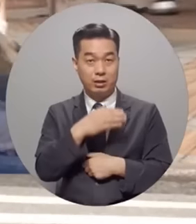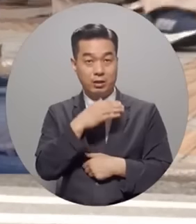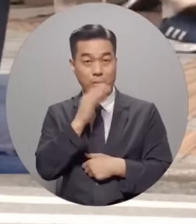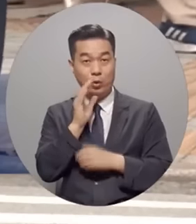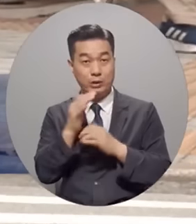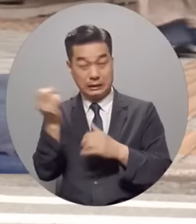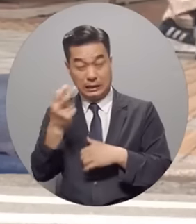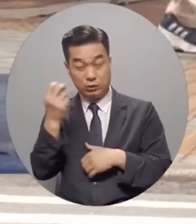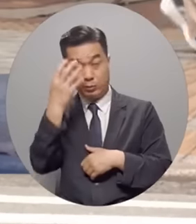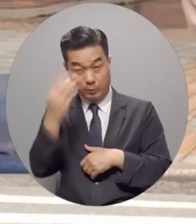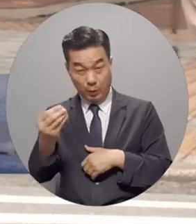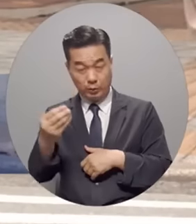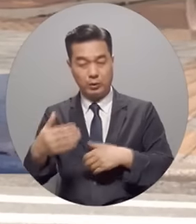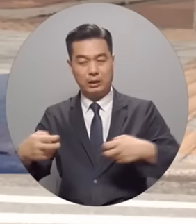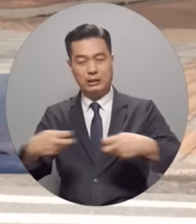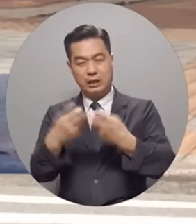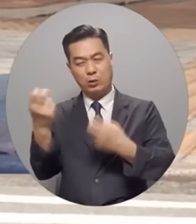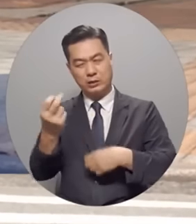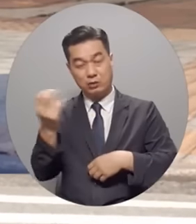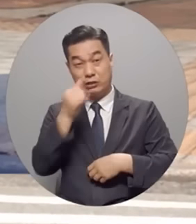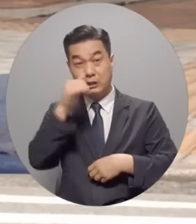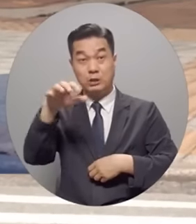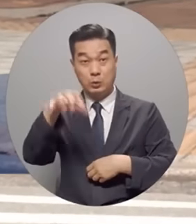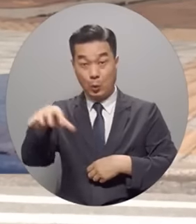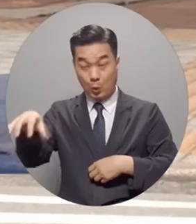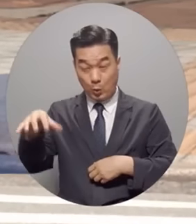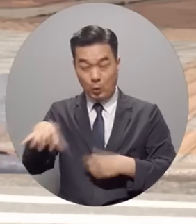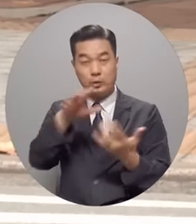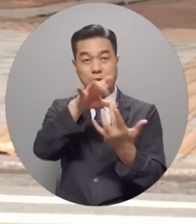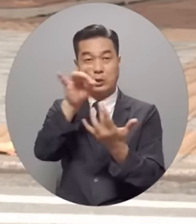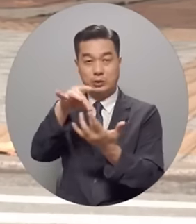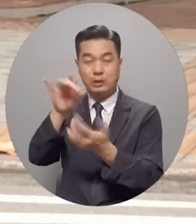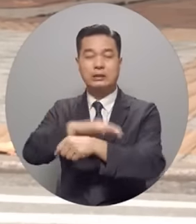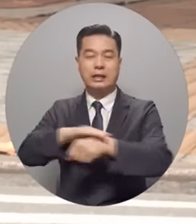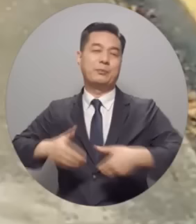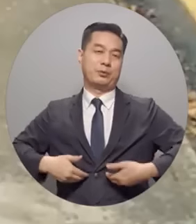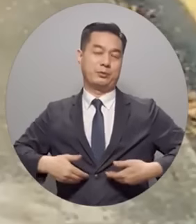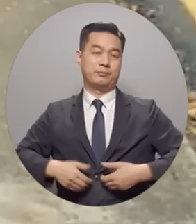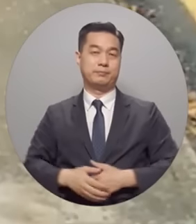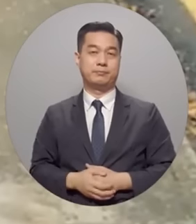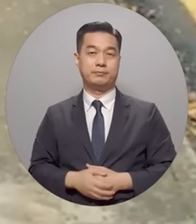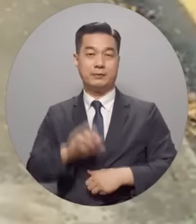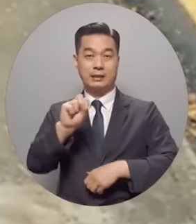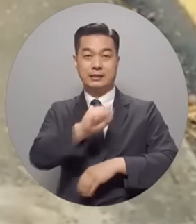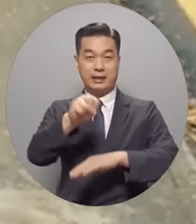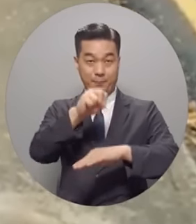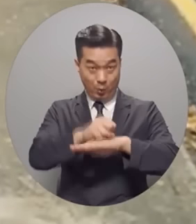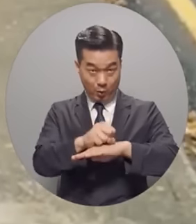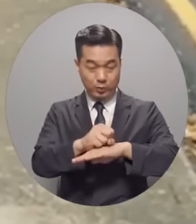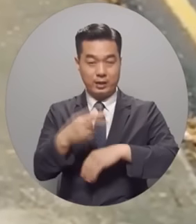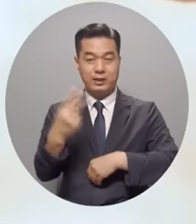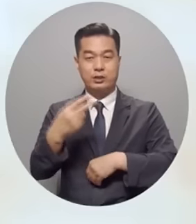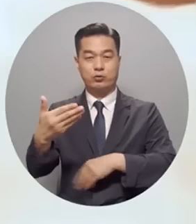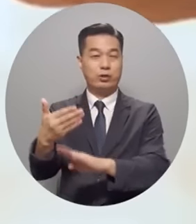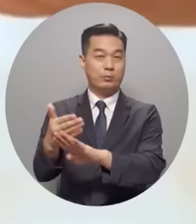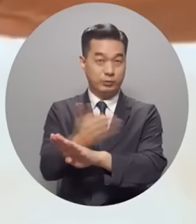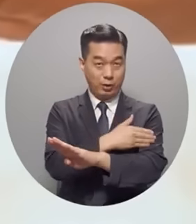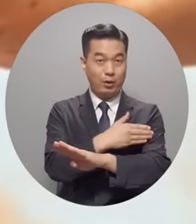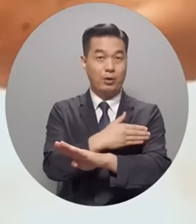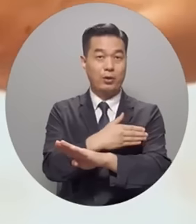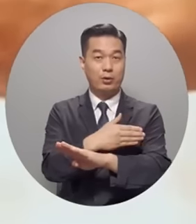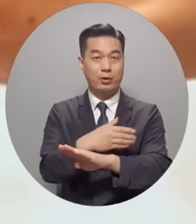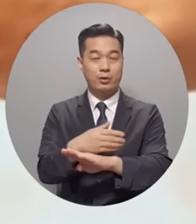사고 나는 곳을 보행신호를 좀 더 주는 게 더 선별적이지 않겠나. 싱가포르에선 지난 2009년부터 신호등